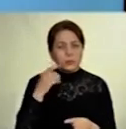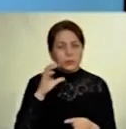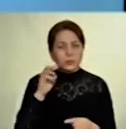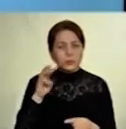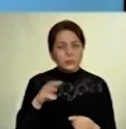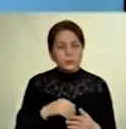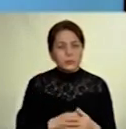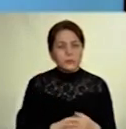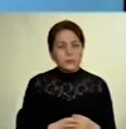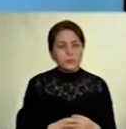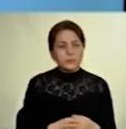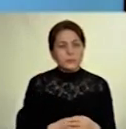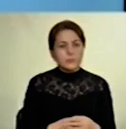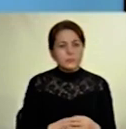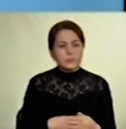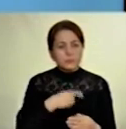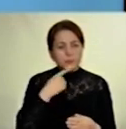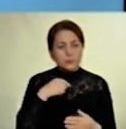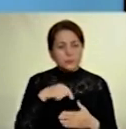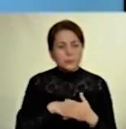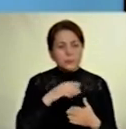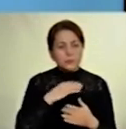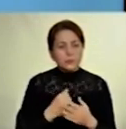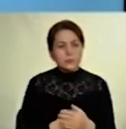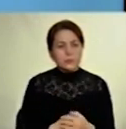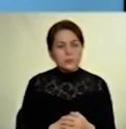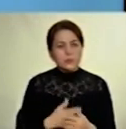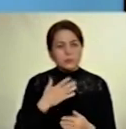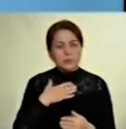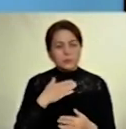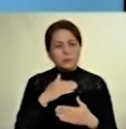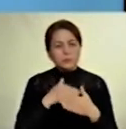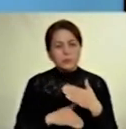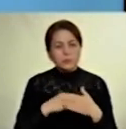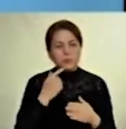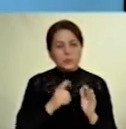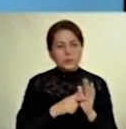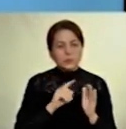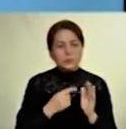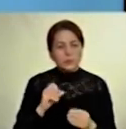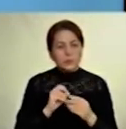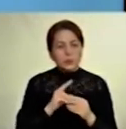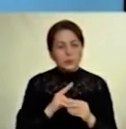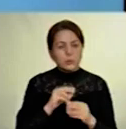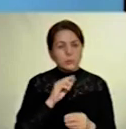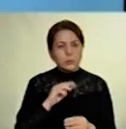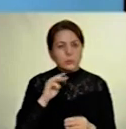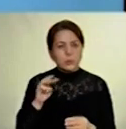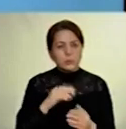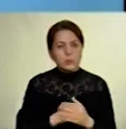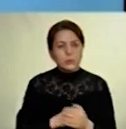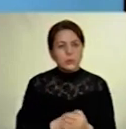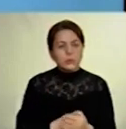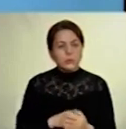0.10000 sm deb kiritilgan. Demak, bizda pastda 7.9 mm, 12